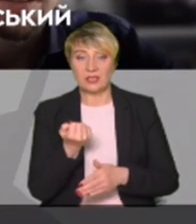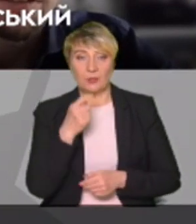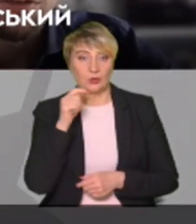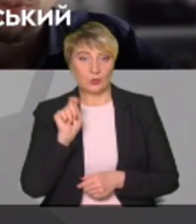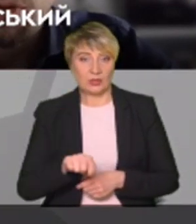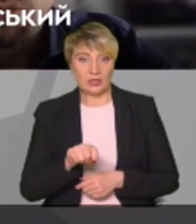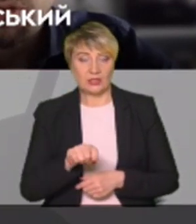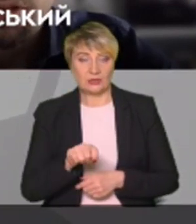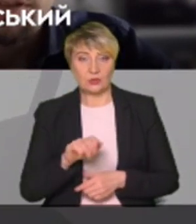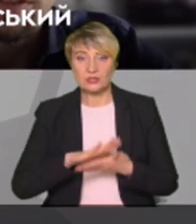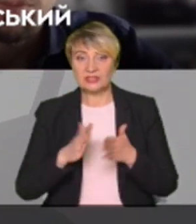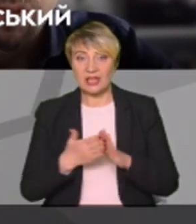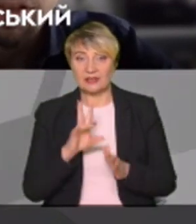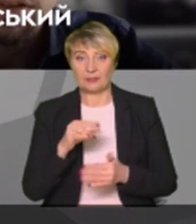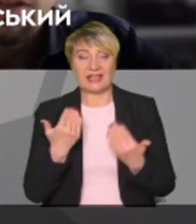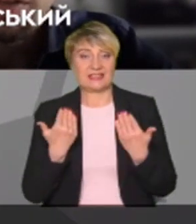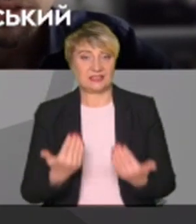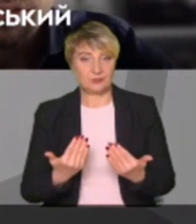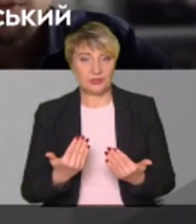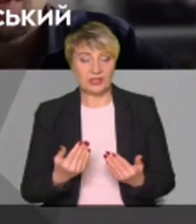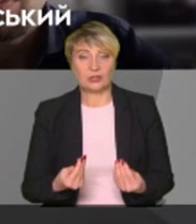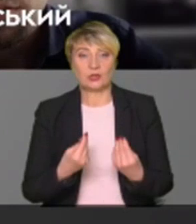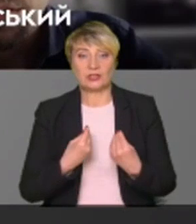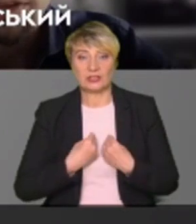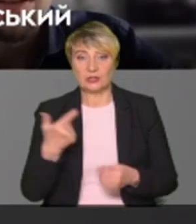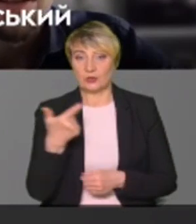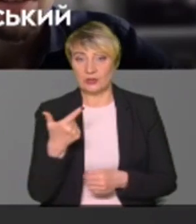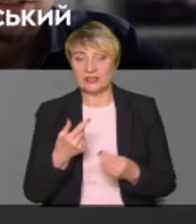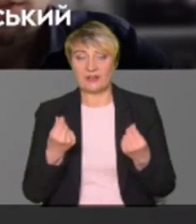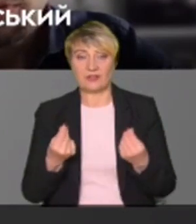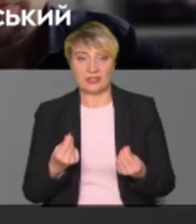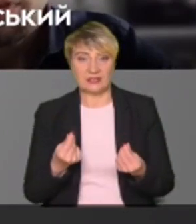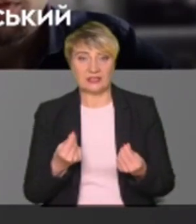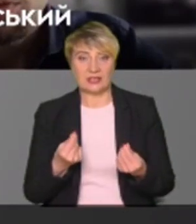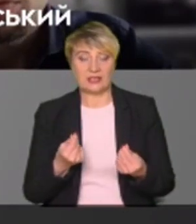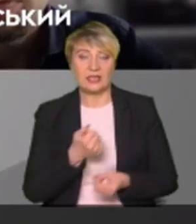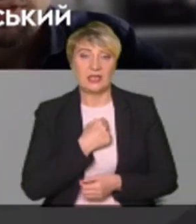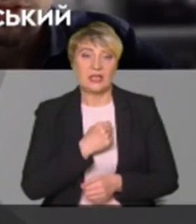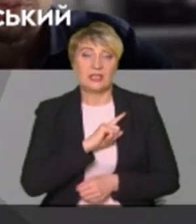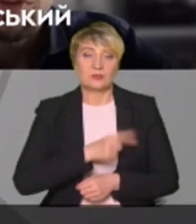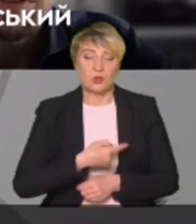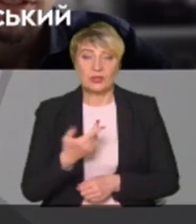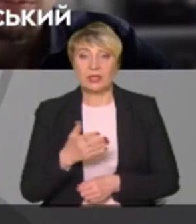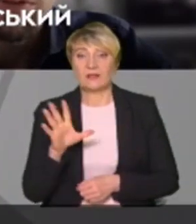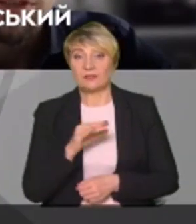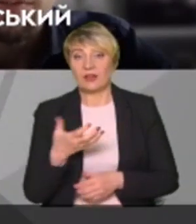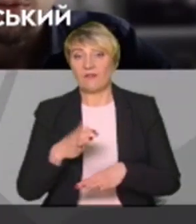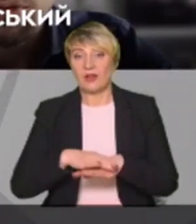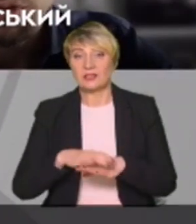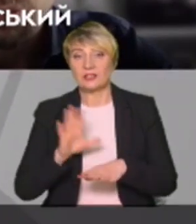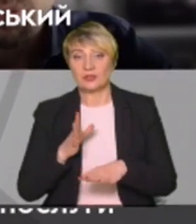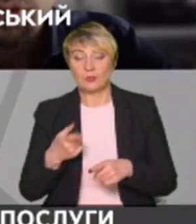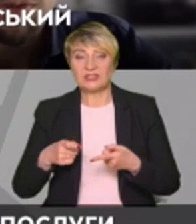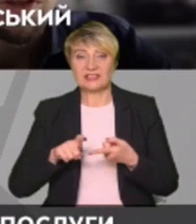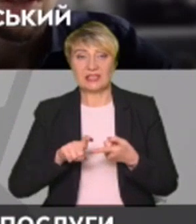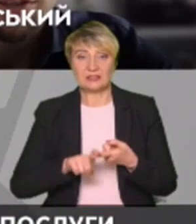видах допомоги, яку надає, це гуманітарна, фінансова, мілітарна. Те ж саме, ну, фактично буде закріплено на рівні